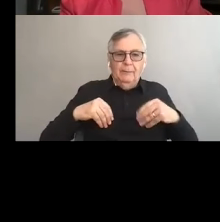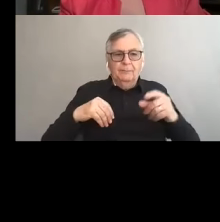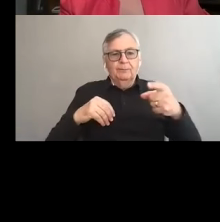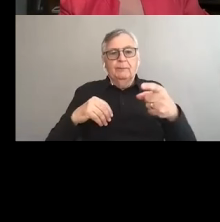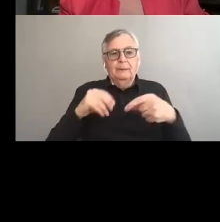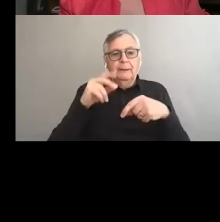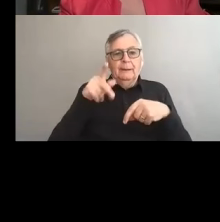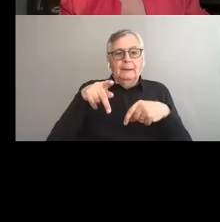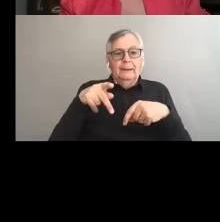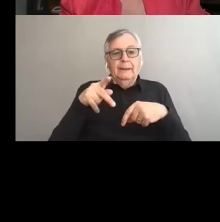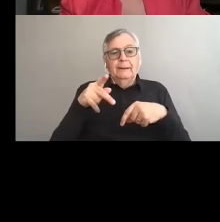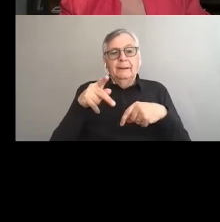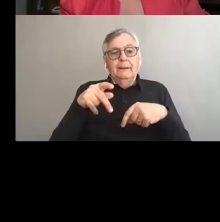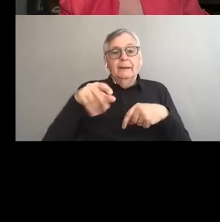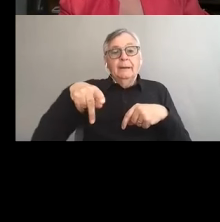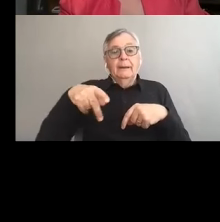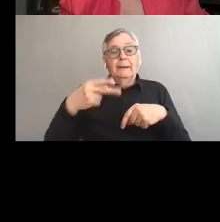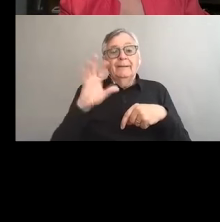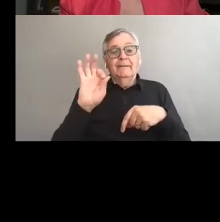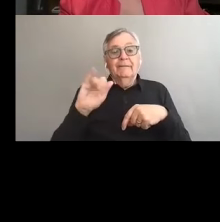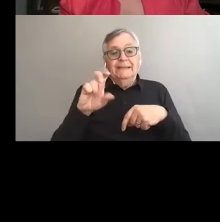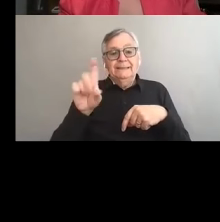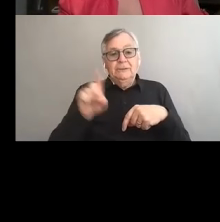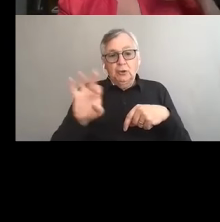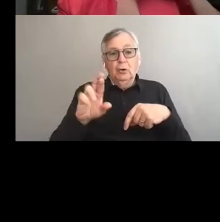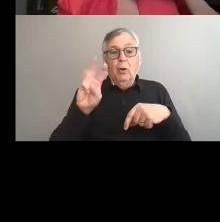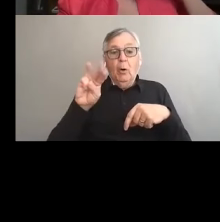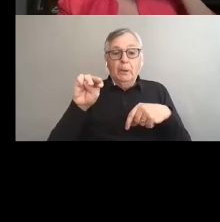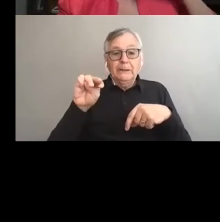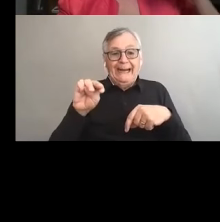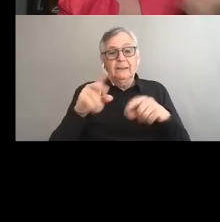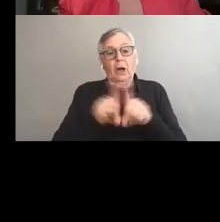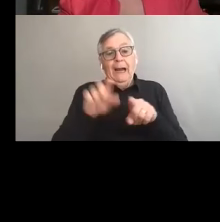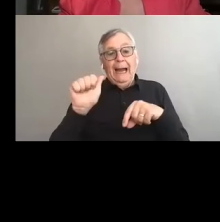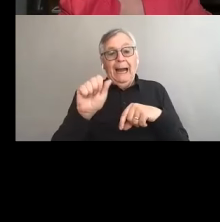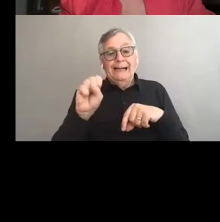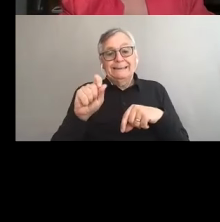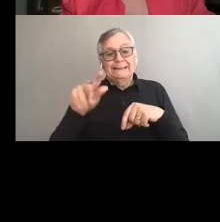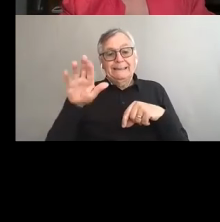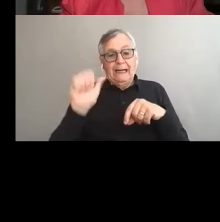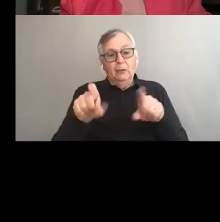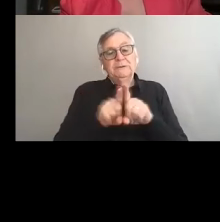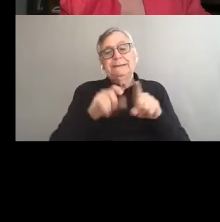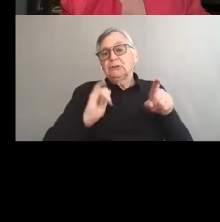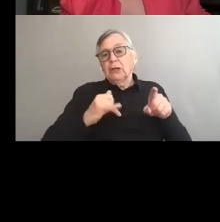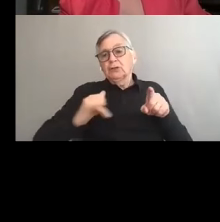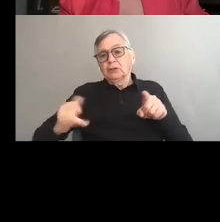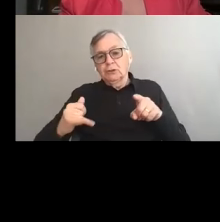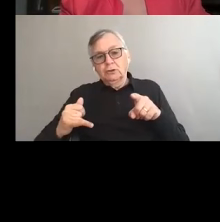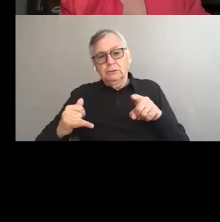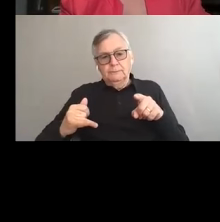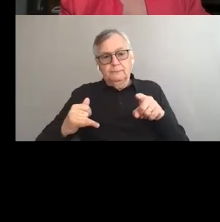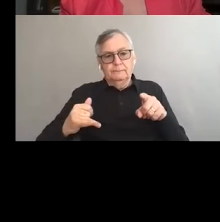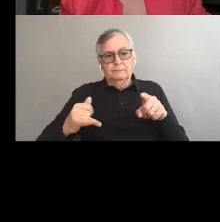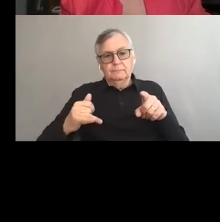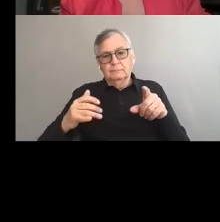de Pfizer, le vaccin de Moderna, le vaccin d'AstraZeneca, puis le vaccin de Johnson & Johnson ou Janssen, qui